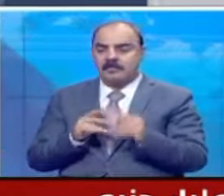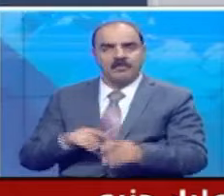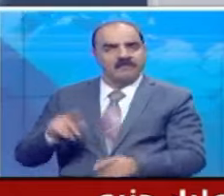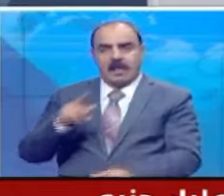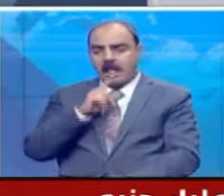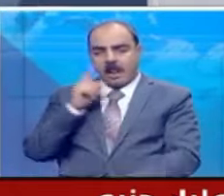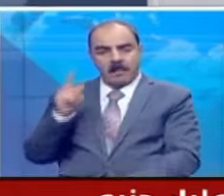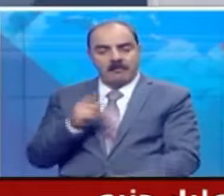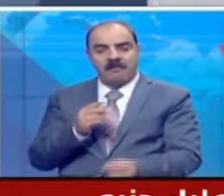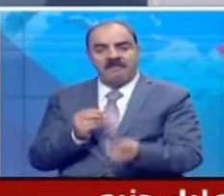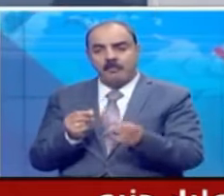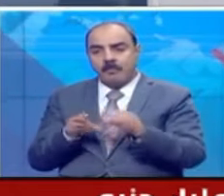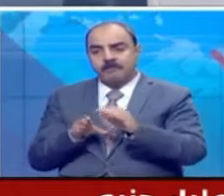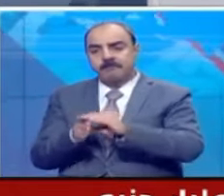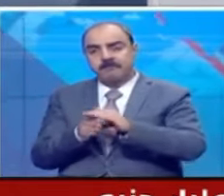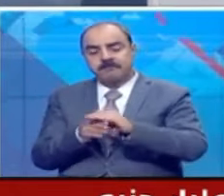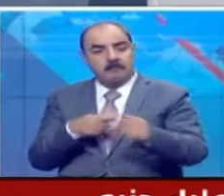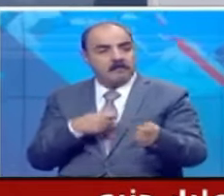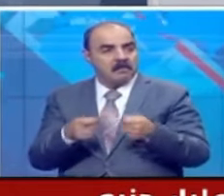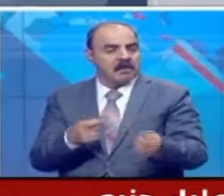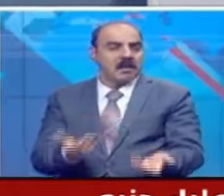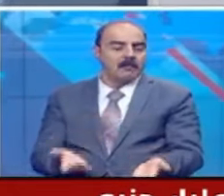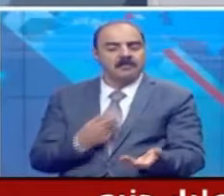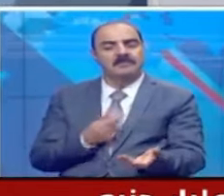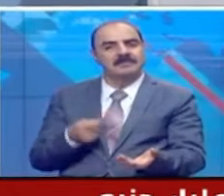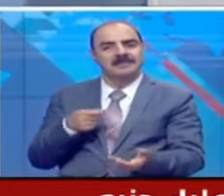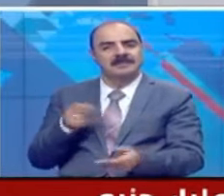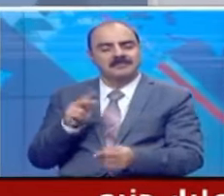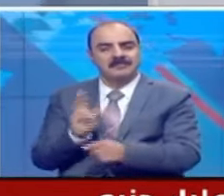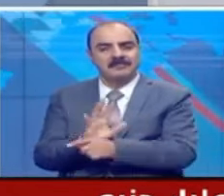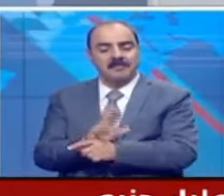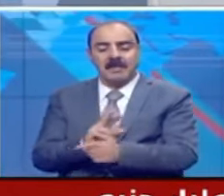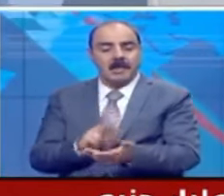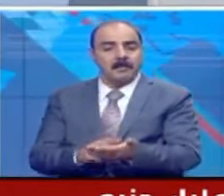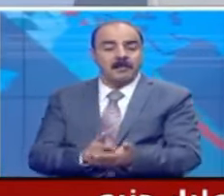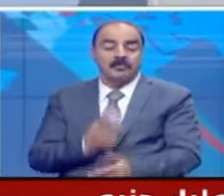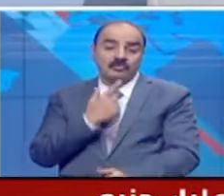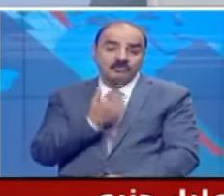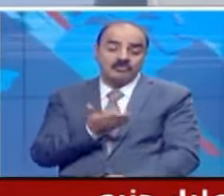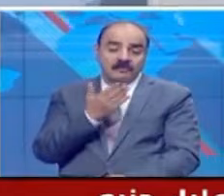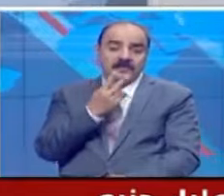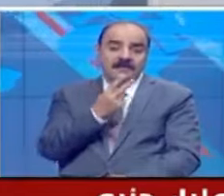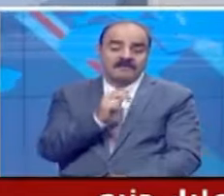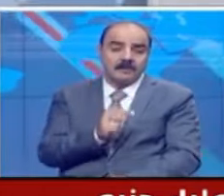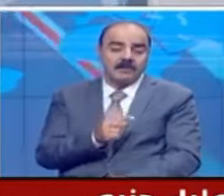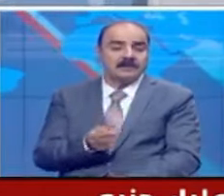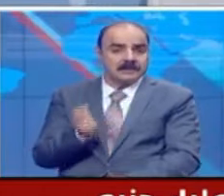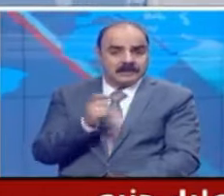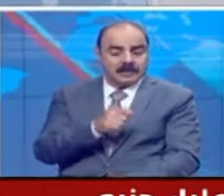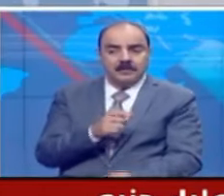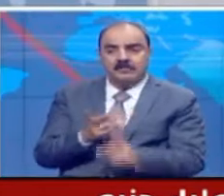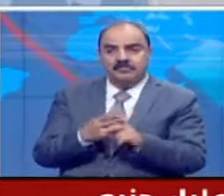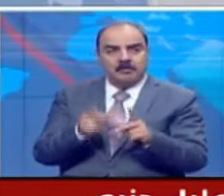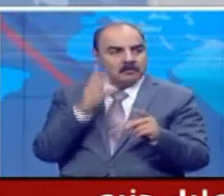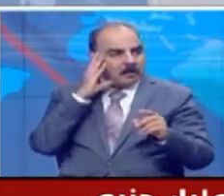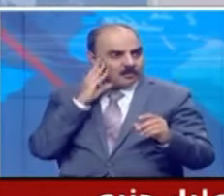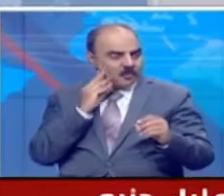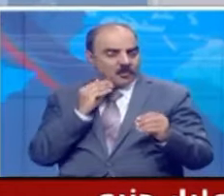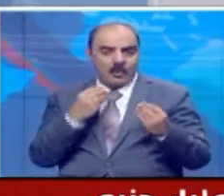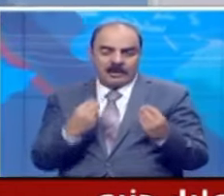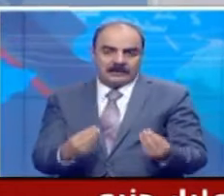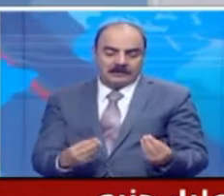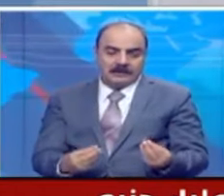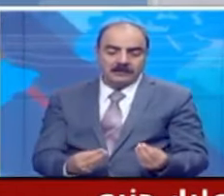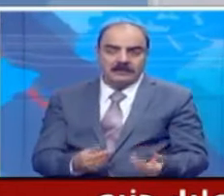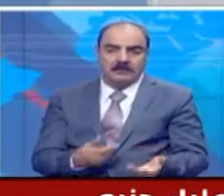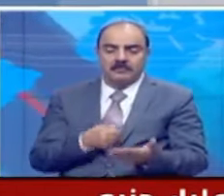ولكن كل دول العالم كلها تعاني من مشكلة التضخم. كيف ترى أيضا انعكاس ذلك على المواطن في ظل شهادات تم